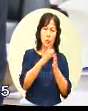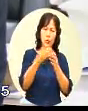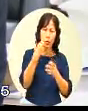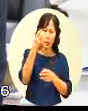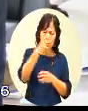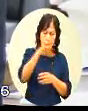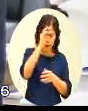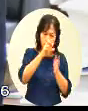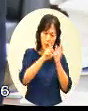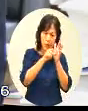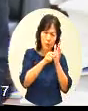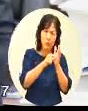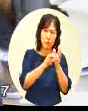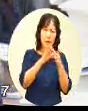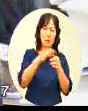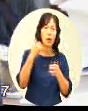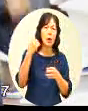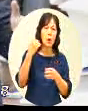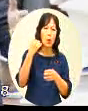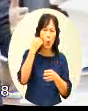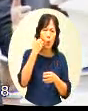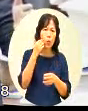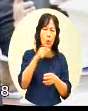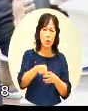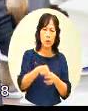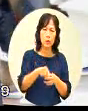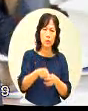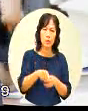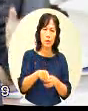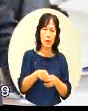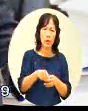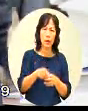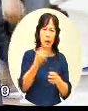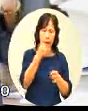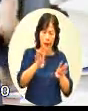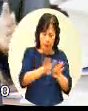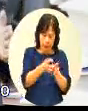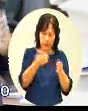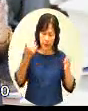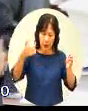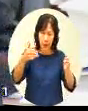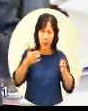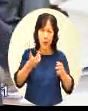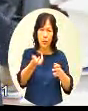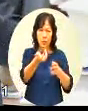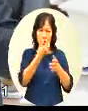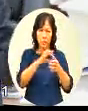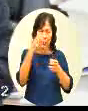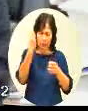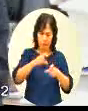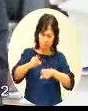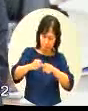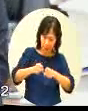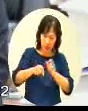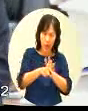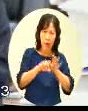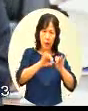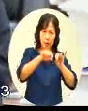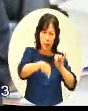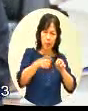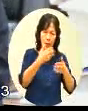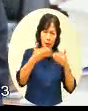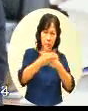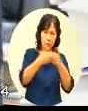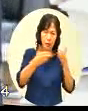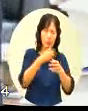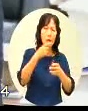一个时间，好好的，当他这个还没有开通之前，或者开通之后，好好的去规划这个地方的交通